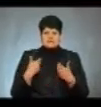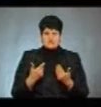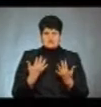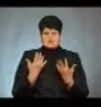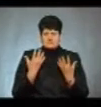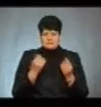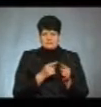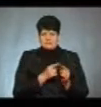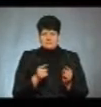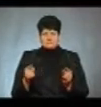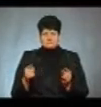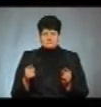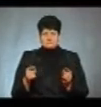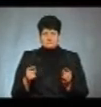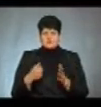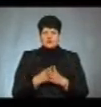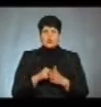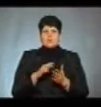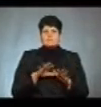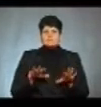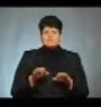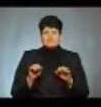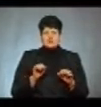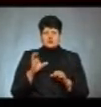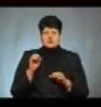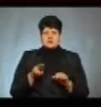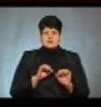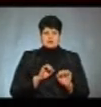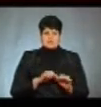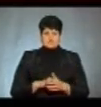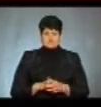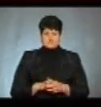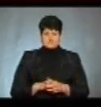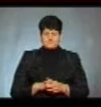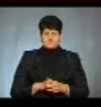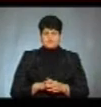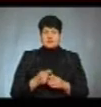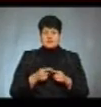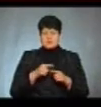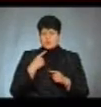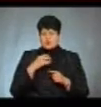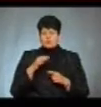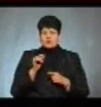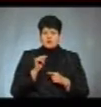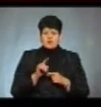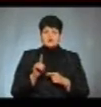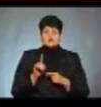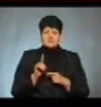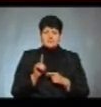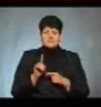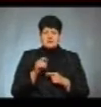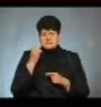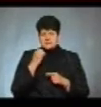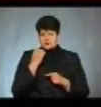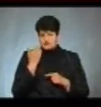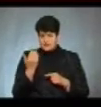днів до місцевого управління соціального захисту. Це говорить про те, що І